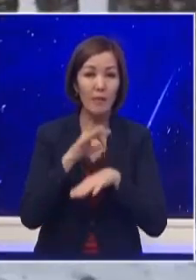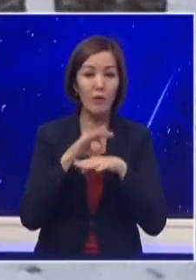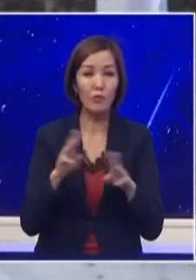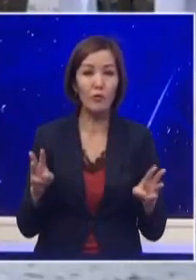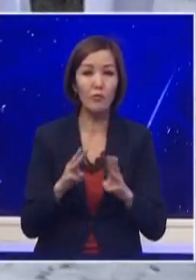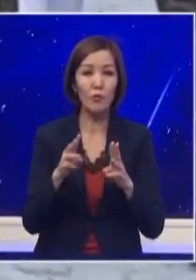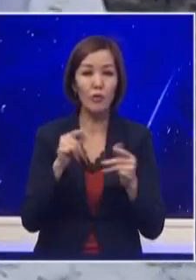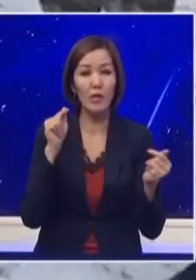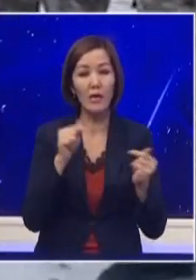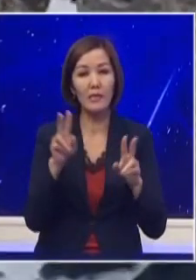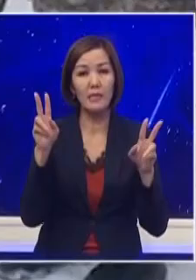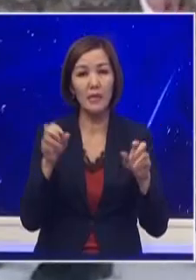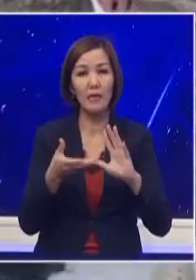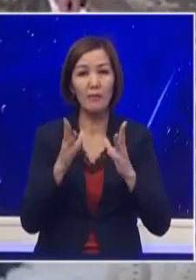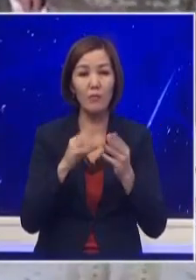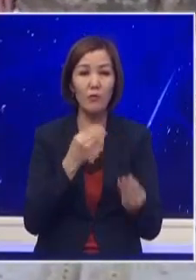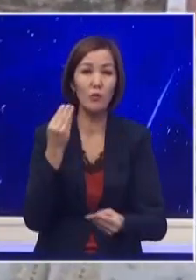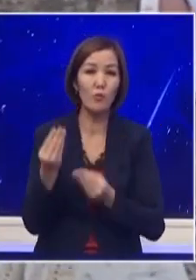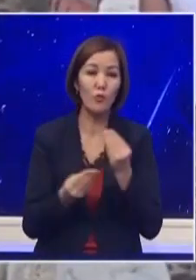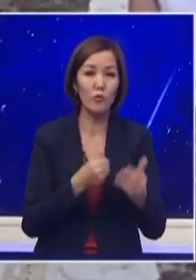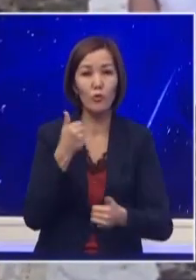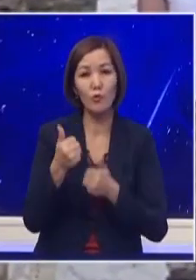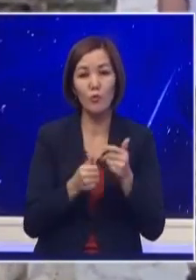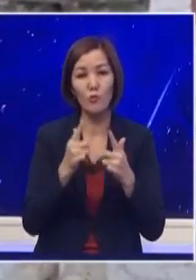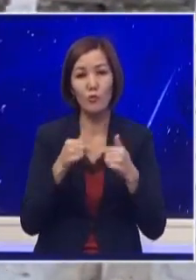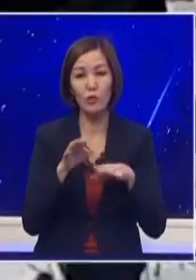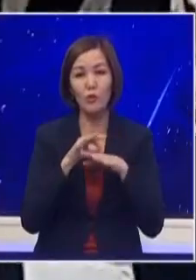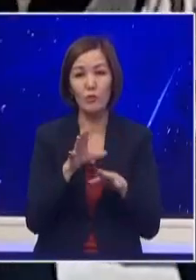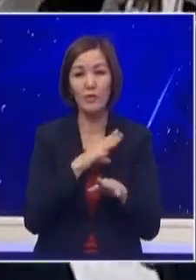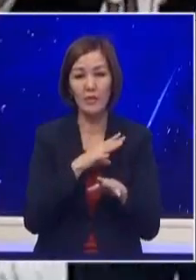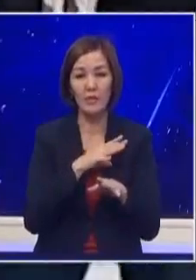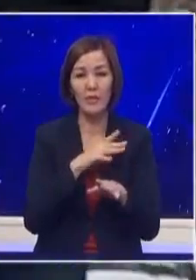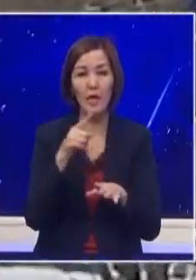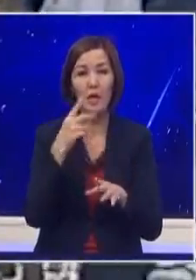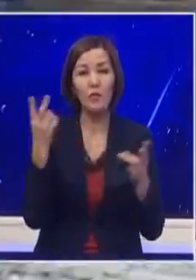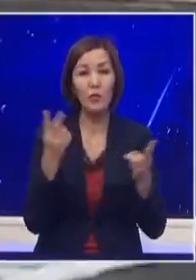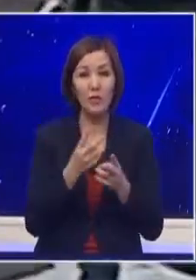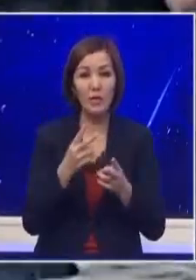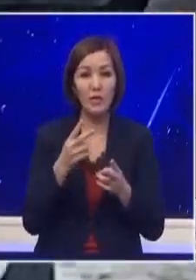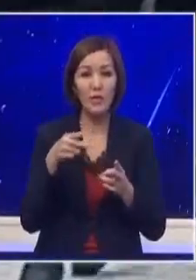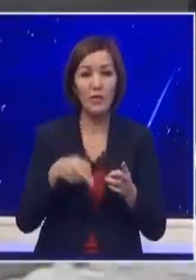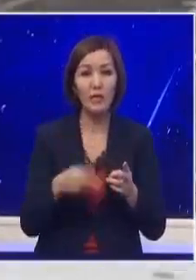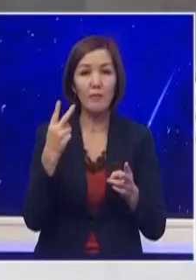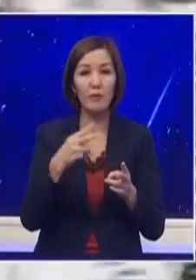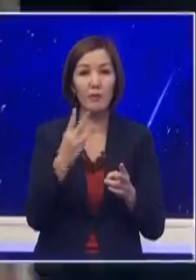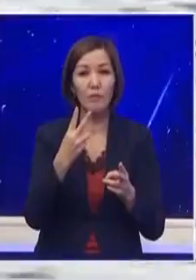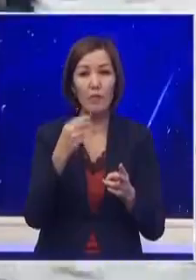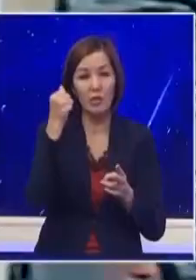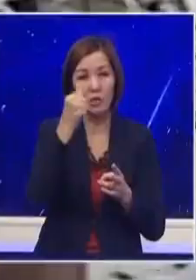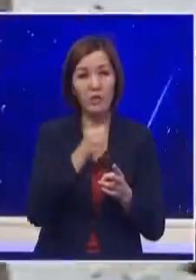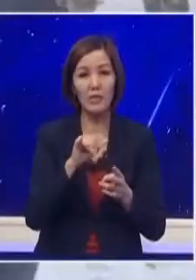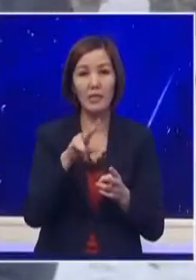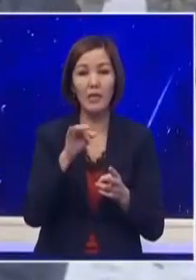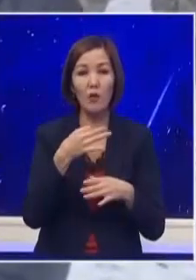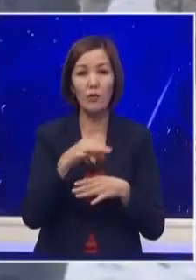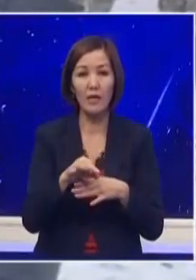мекемелерде дәрістер оқылып, өртке қарсы тақырыптар бойынша ойын түріндегі конкурстар ұйымдастырылды. Айта кетейік, 2022